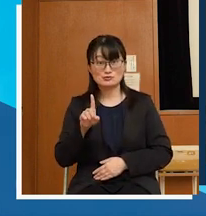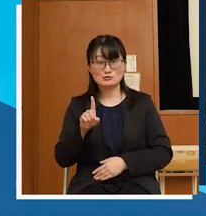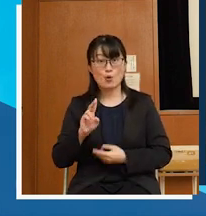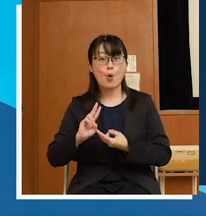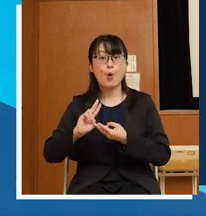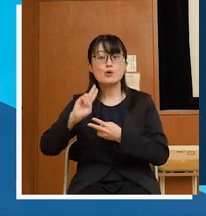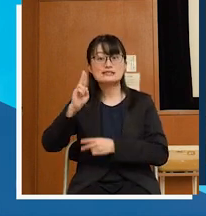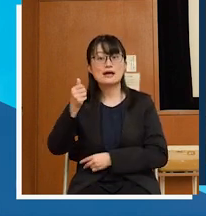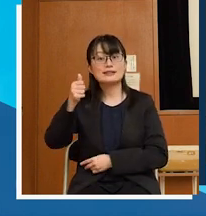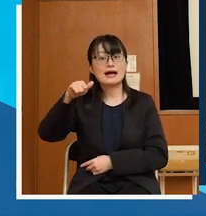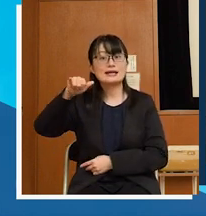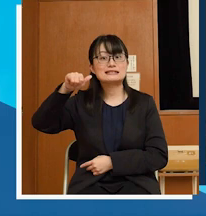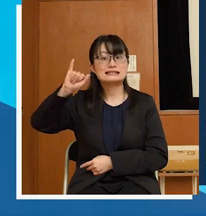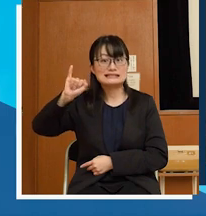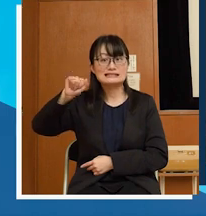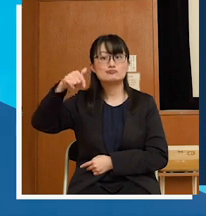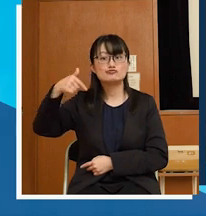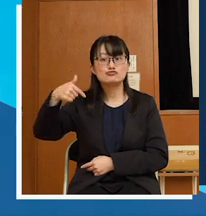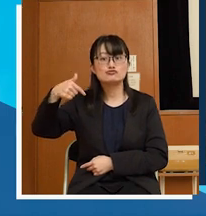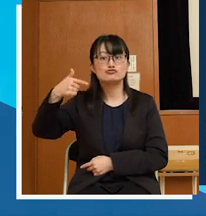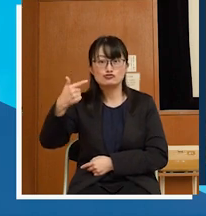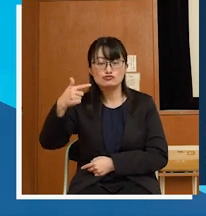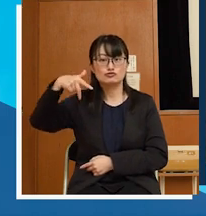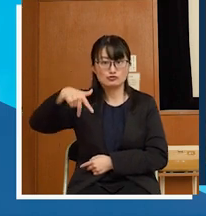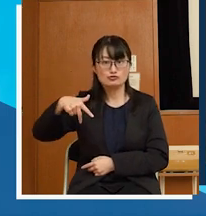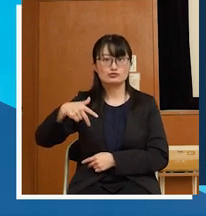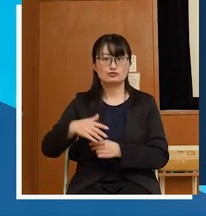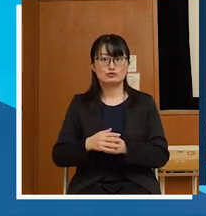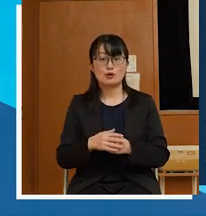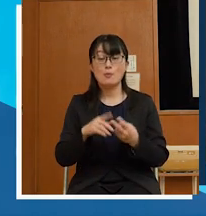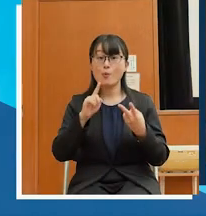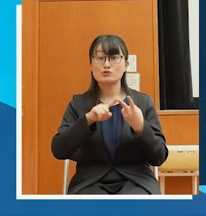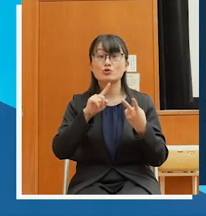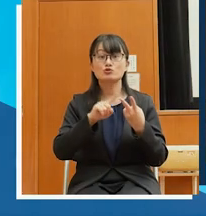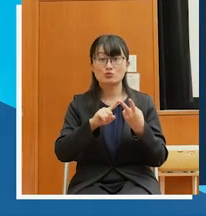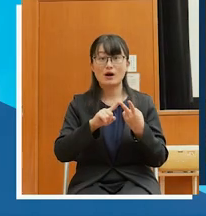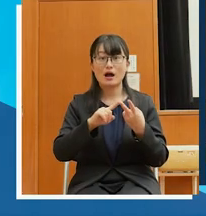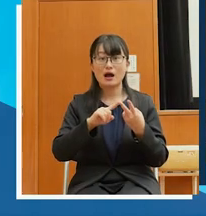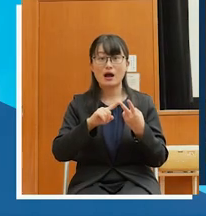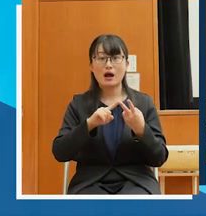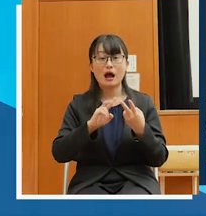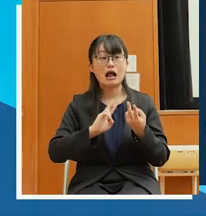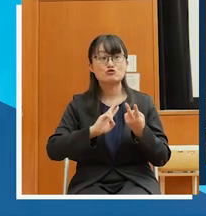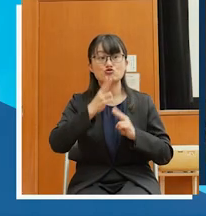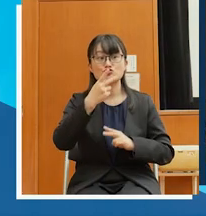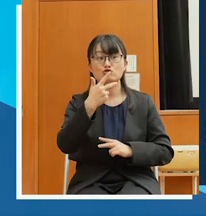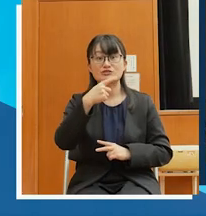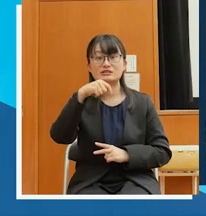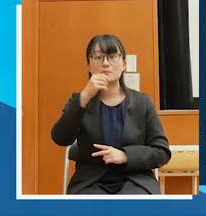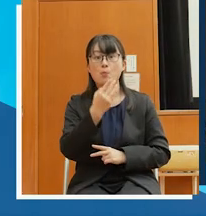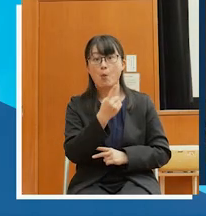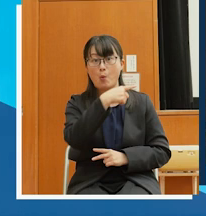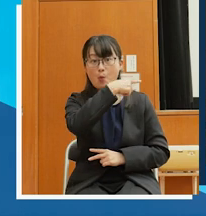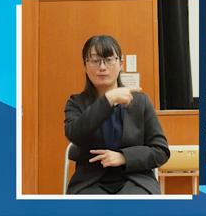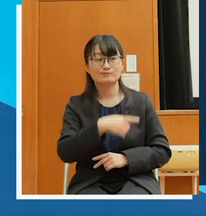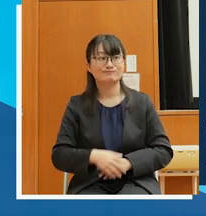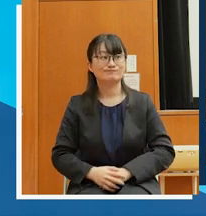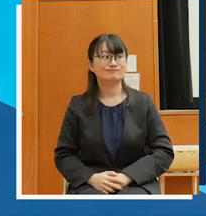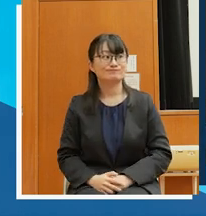タイムスもう1つは琉球神法最初に琉球神法から見せますね